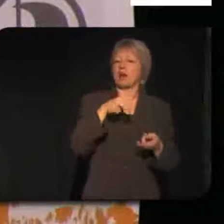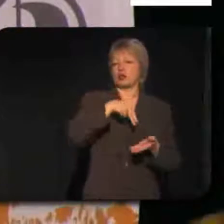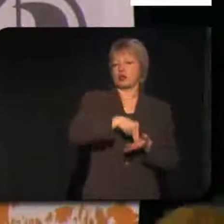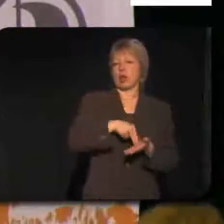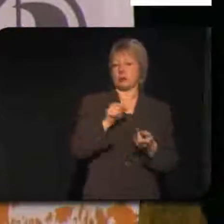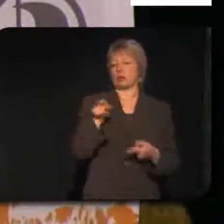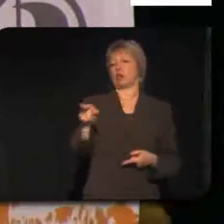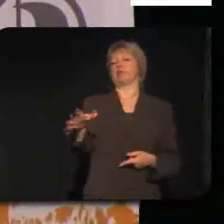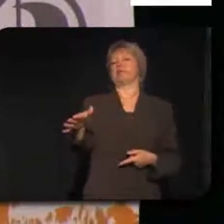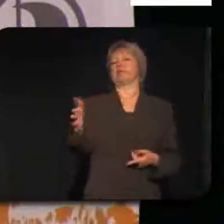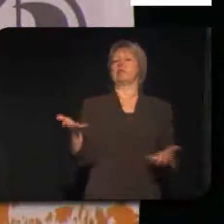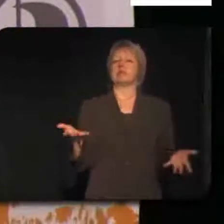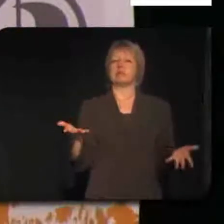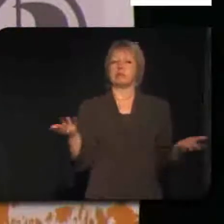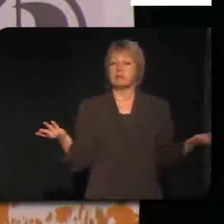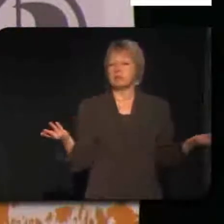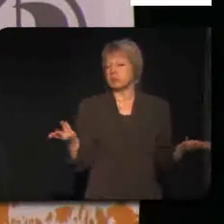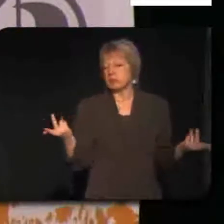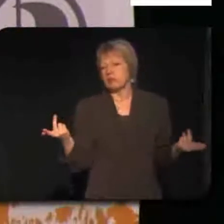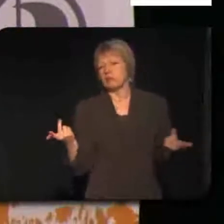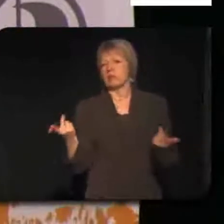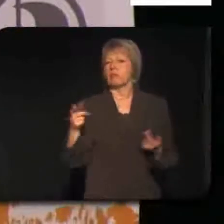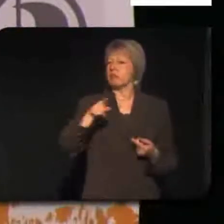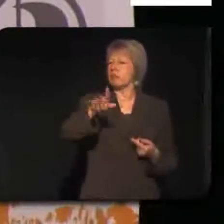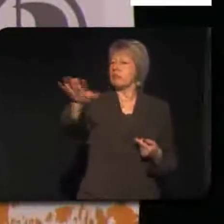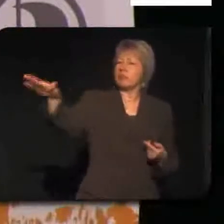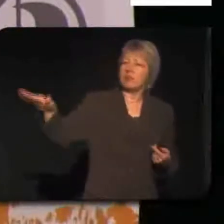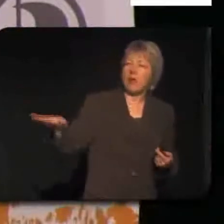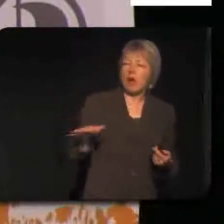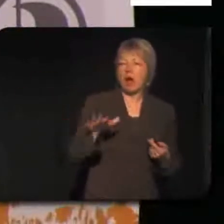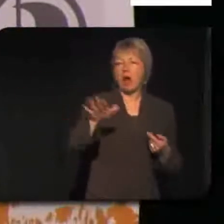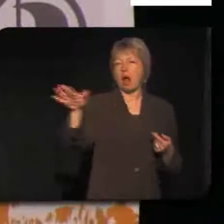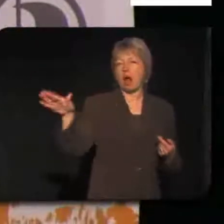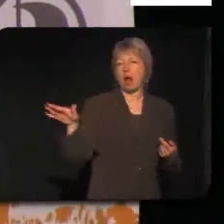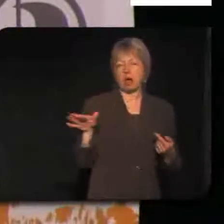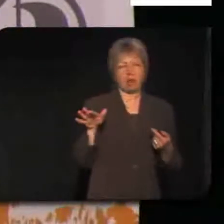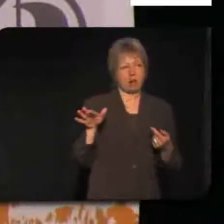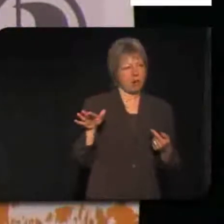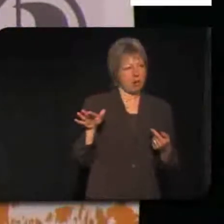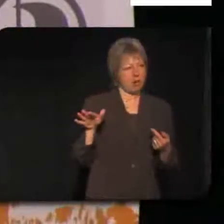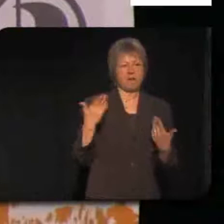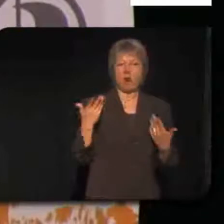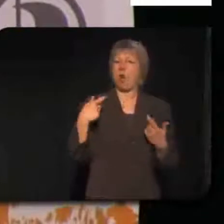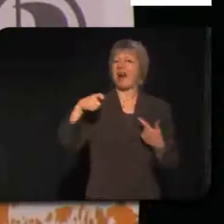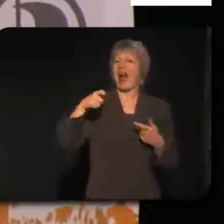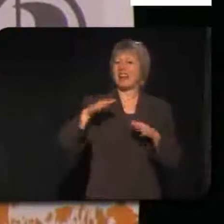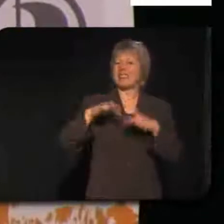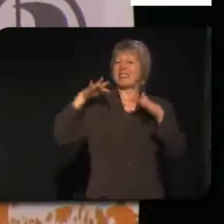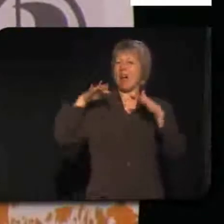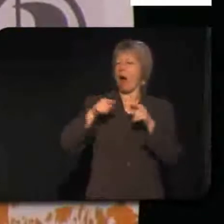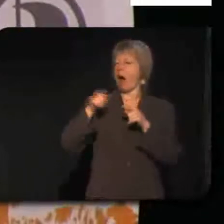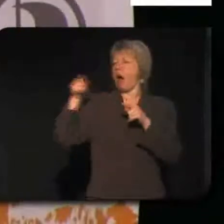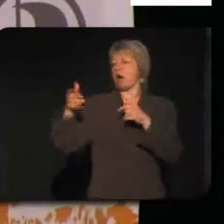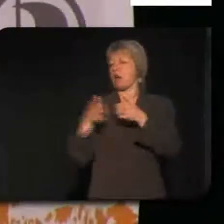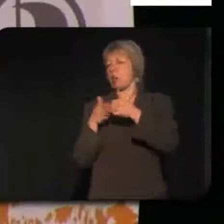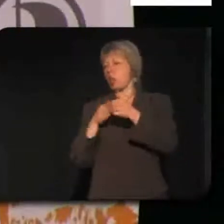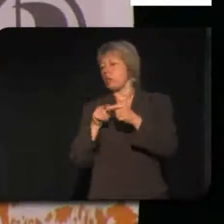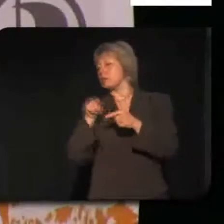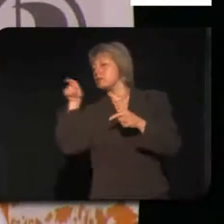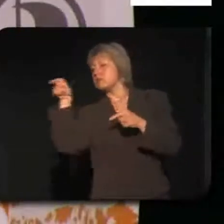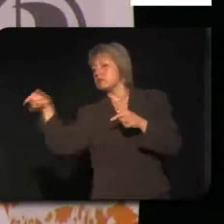sie haben es sich zu Recht gemacht im feinen Paul löber-haus gleich neben den Reichstag und genießen ihr da sein